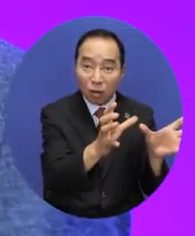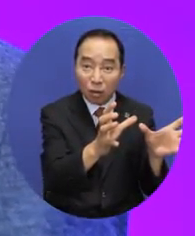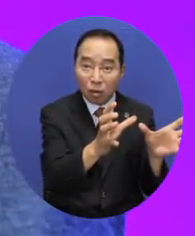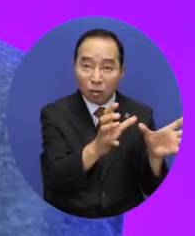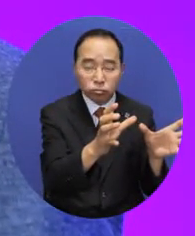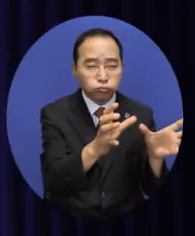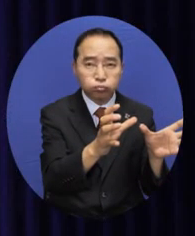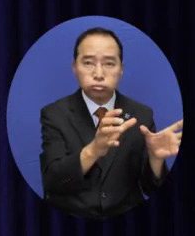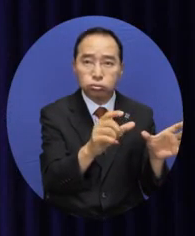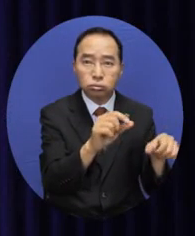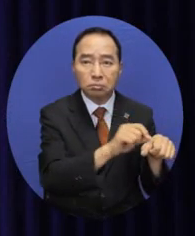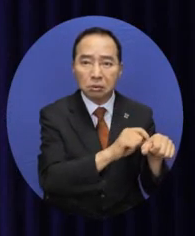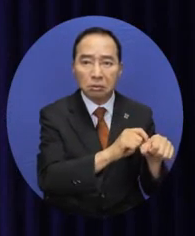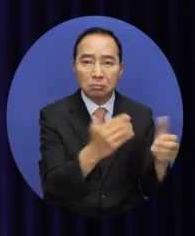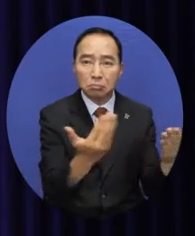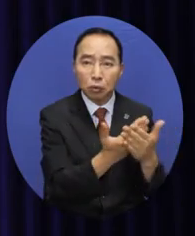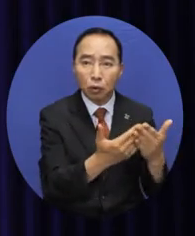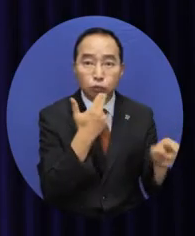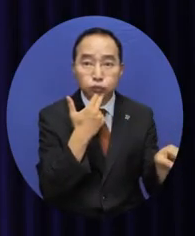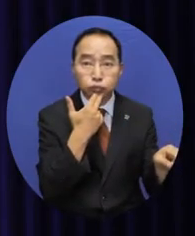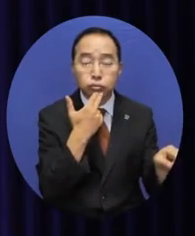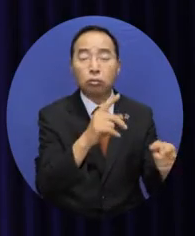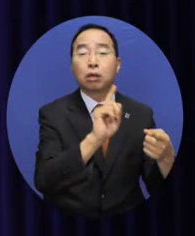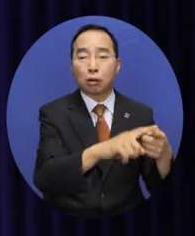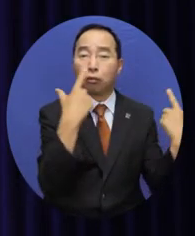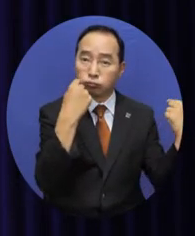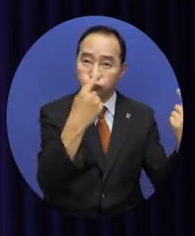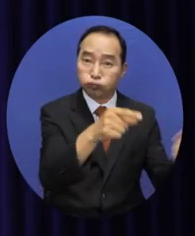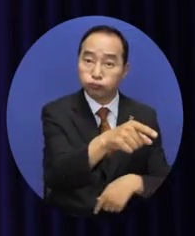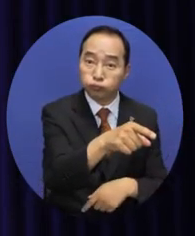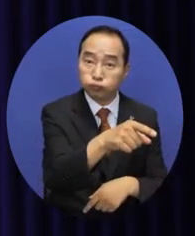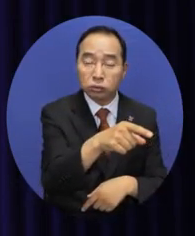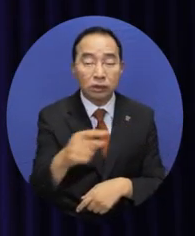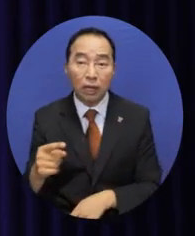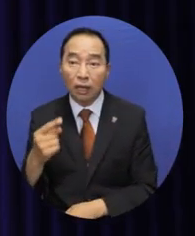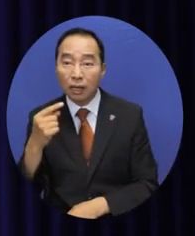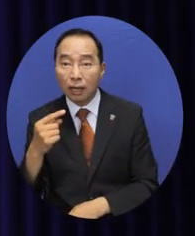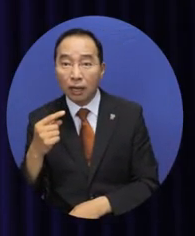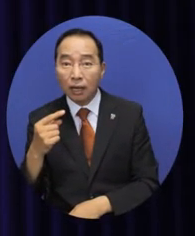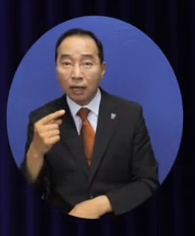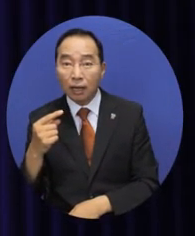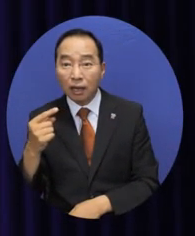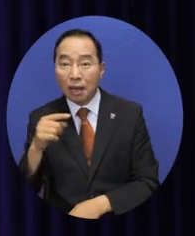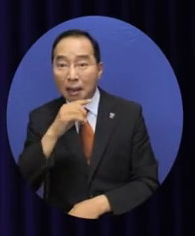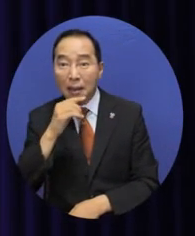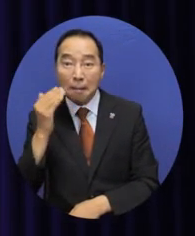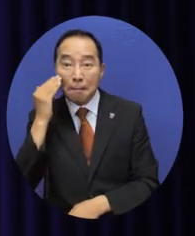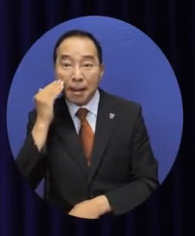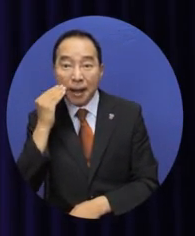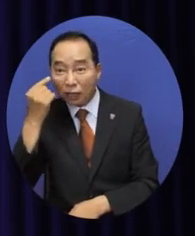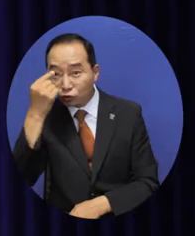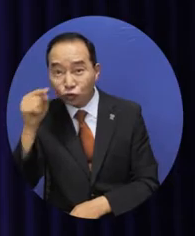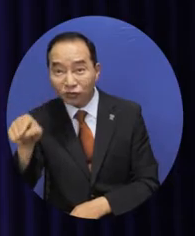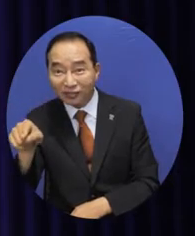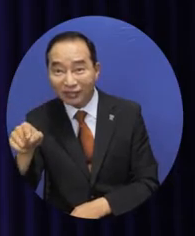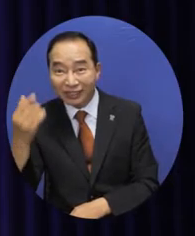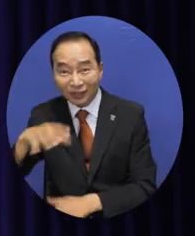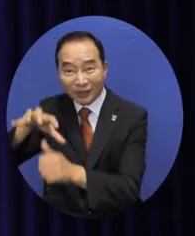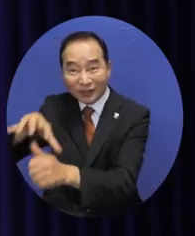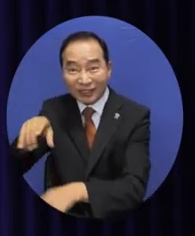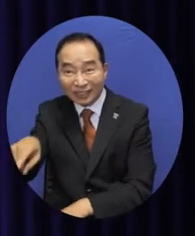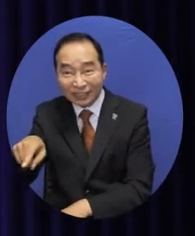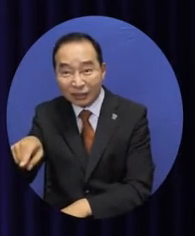게 없었는데 푸른색 눈동자 집단에서는 성적이 떨어지고 아이들의 어떤 의욕이 상실되는